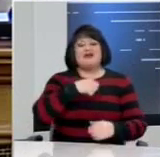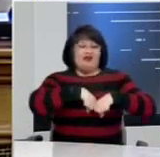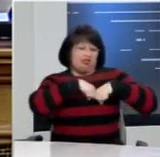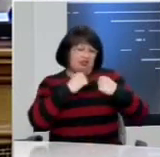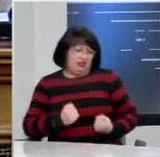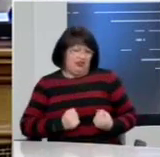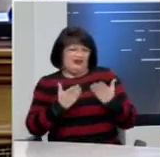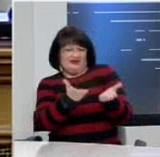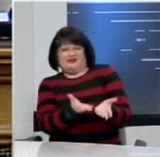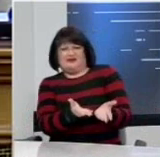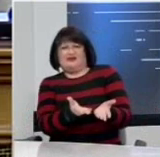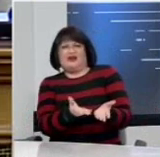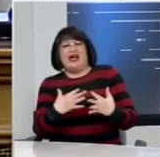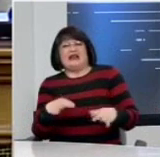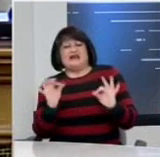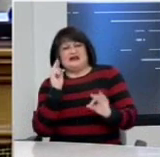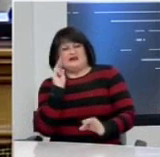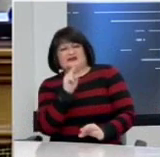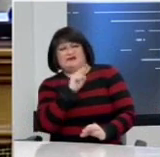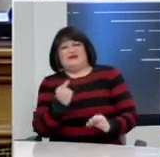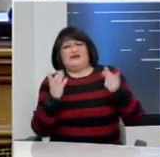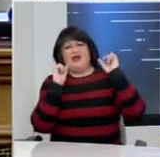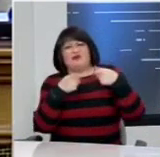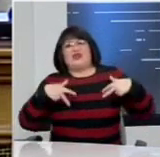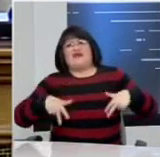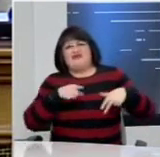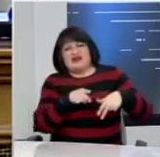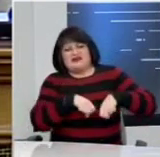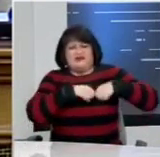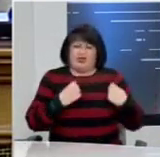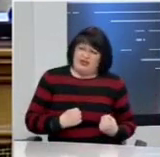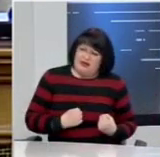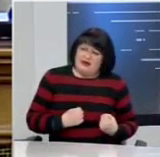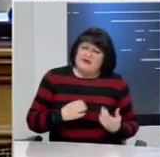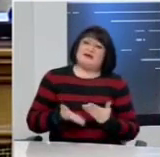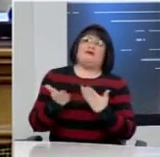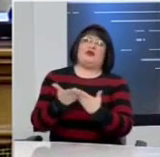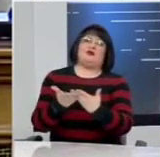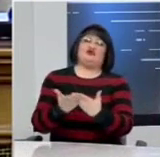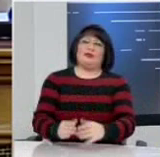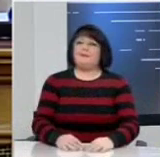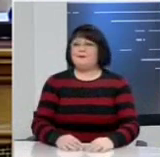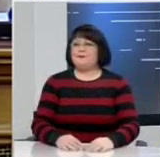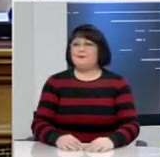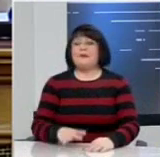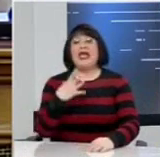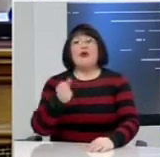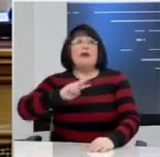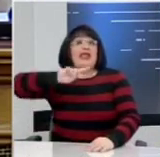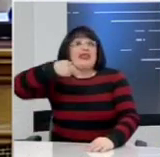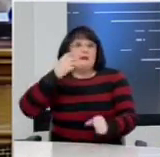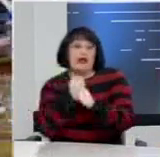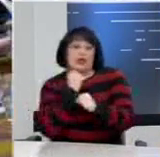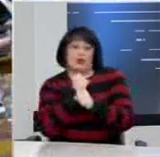απογοητευτούν και ήδη έχουν αρχίσει να απογοητεύονται από τη σημερινή κυβέρνηση. Έχουμε λοιπόν διπλή δουλειά να